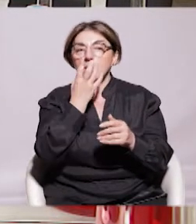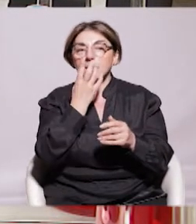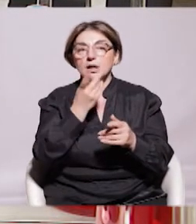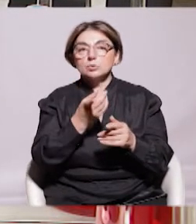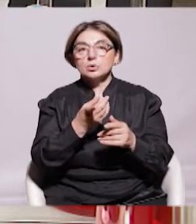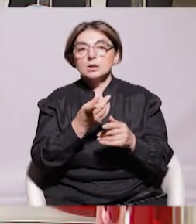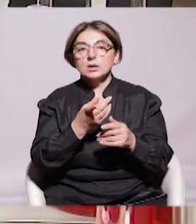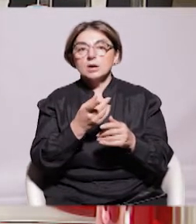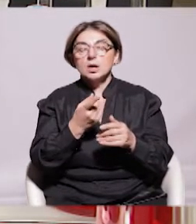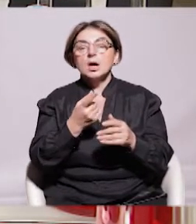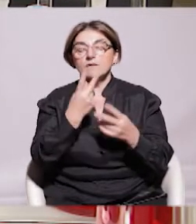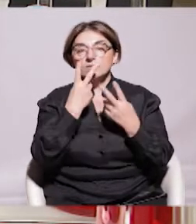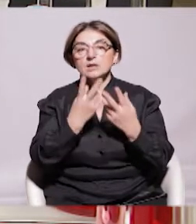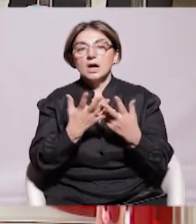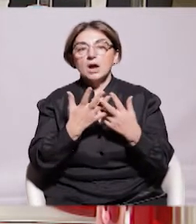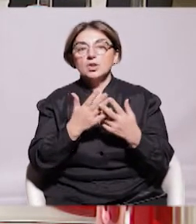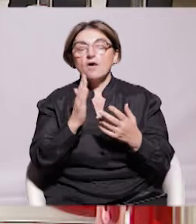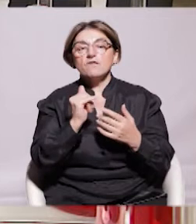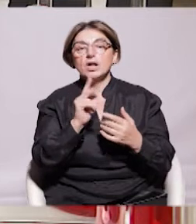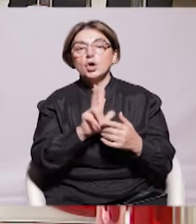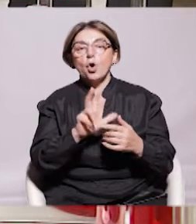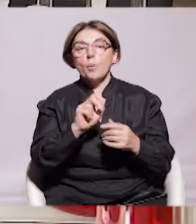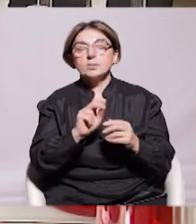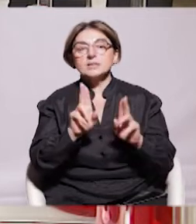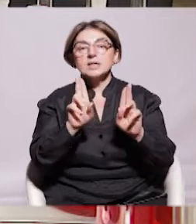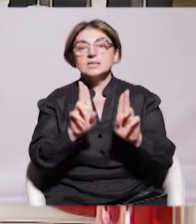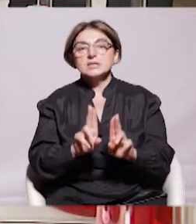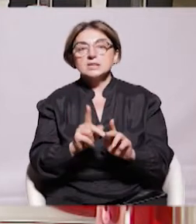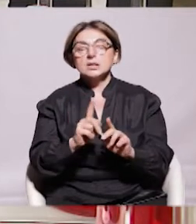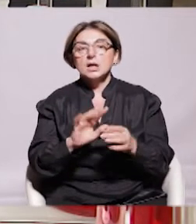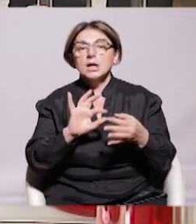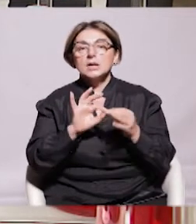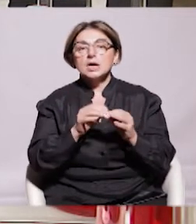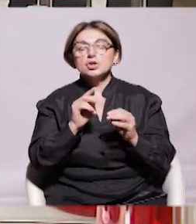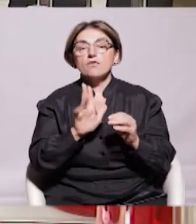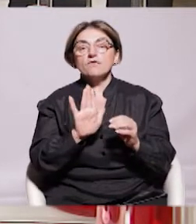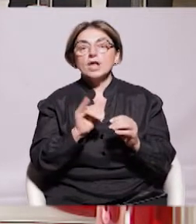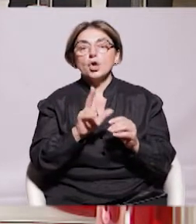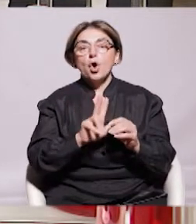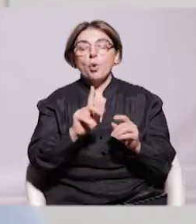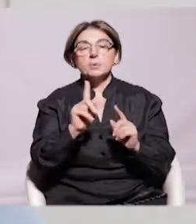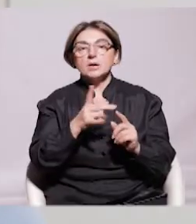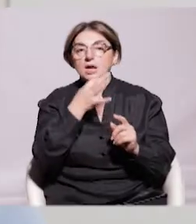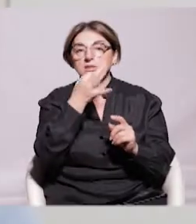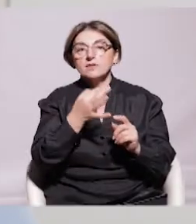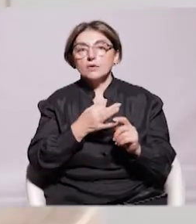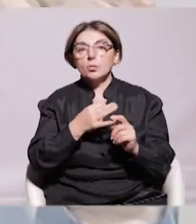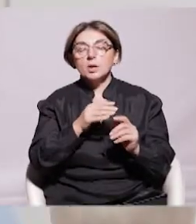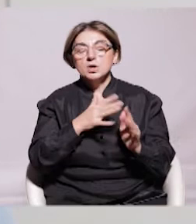დამოკიდებულება ტემპერატურაზე გამოიხატება ვან ჰოფის წესით. Კერძოდ, რას გვეუბნება ვან ჰოფი,